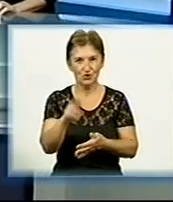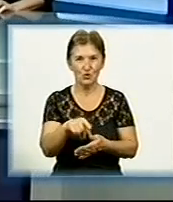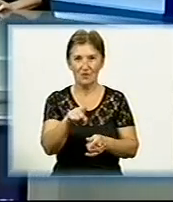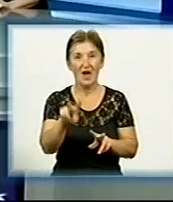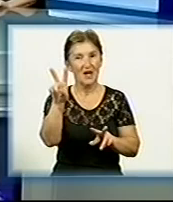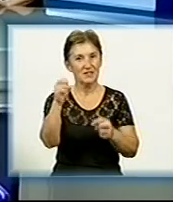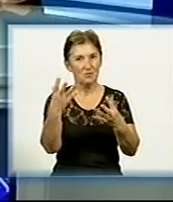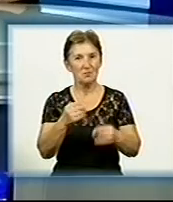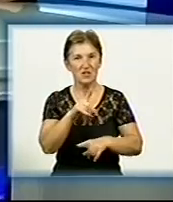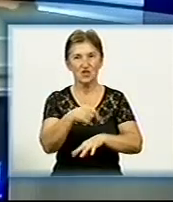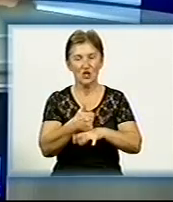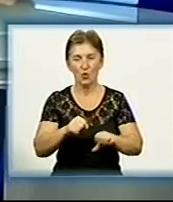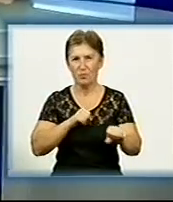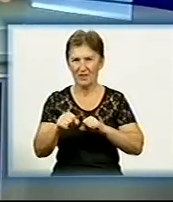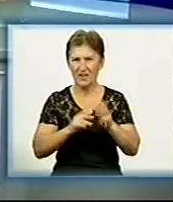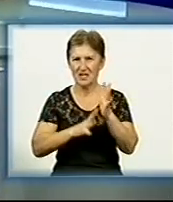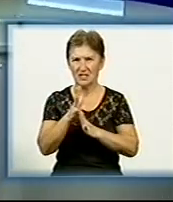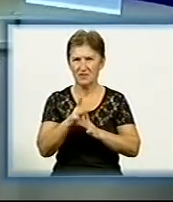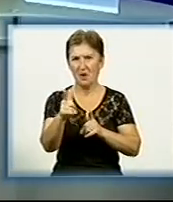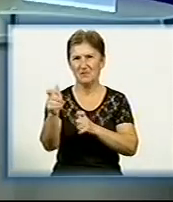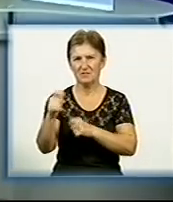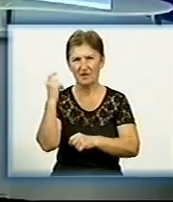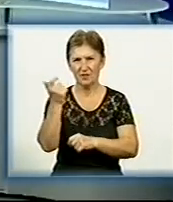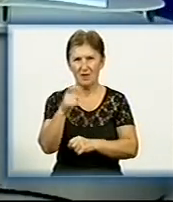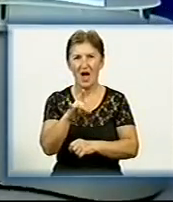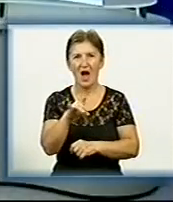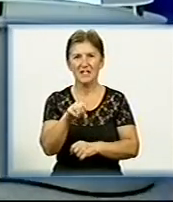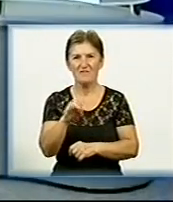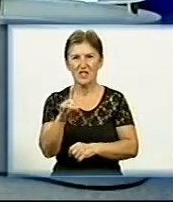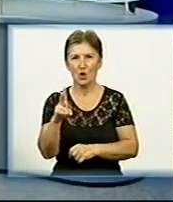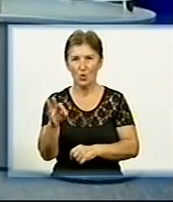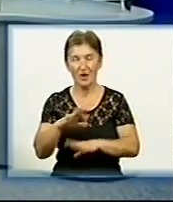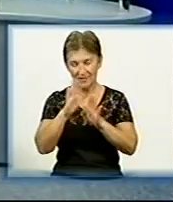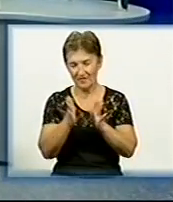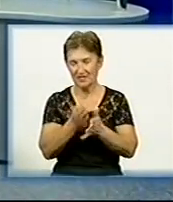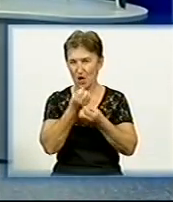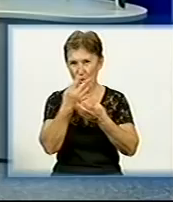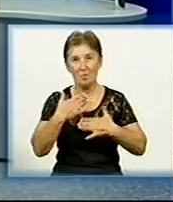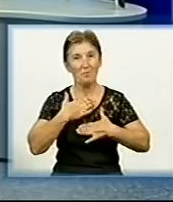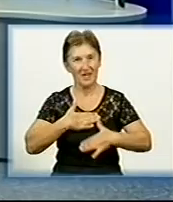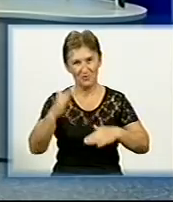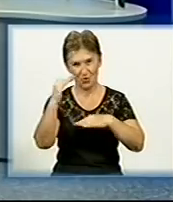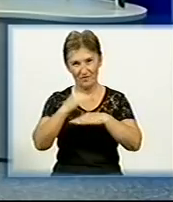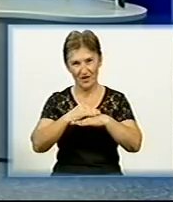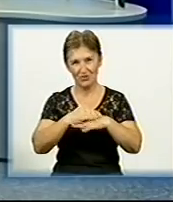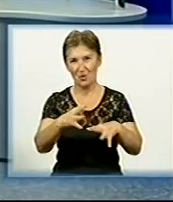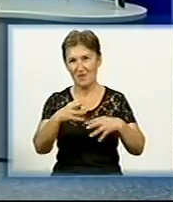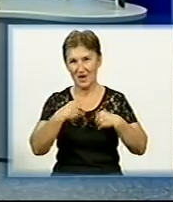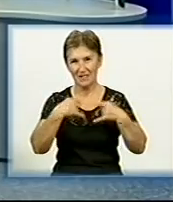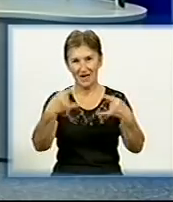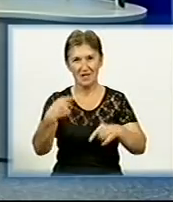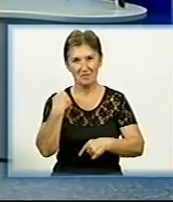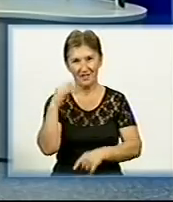теми дня була начальник обласного управління лісового та мисливського господарства Наталія Ревенко. На все добре та приємного вам вечора разом з каналом